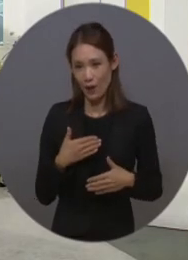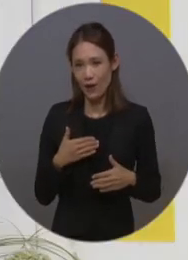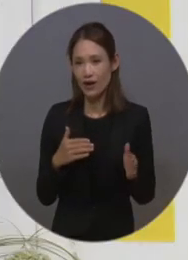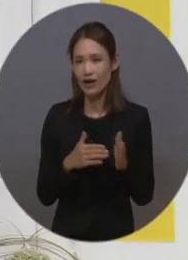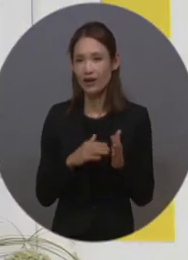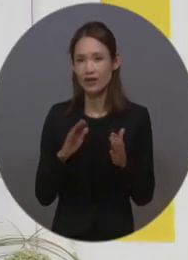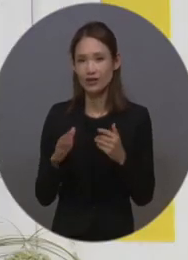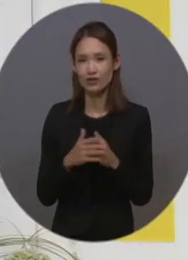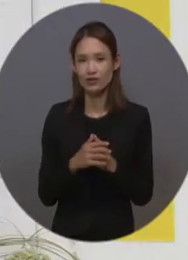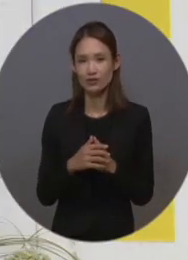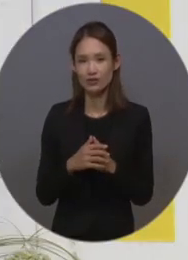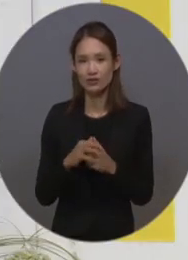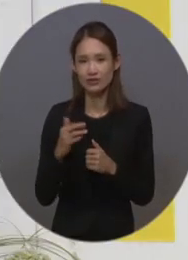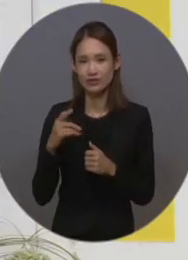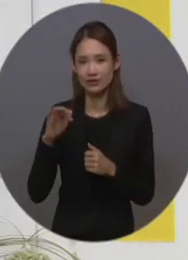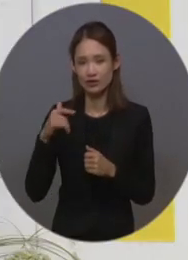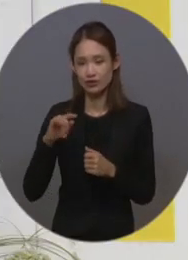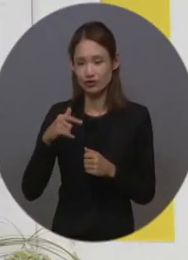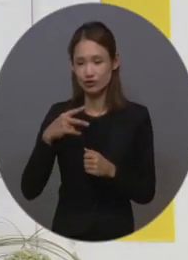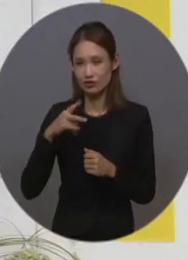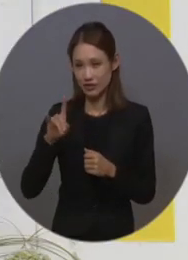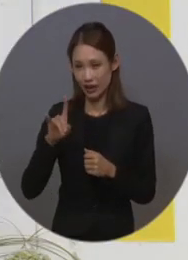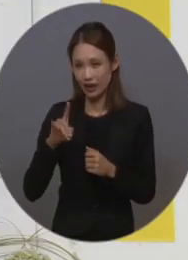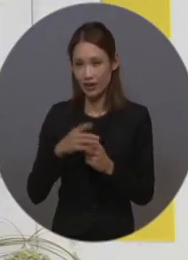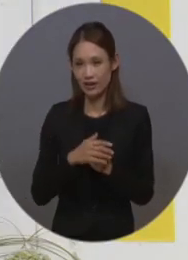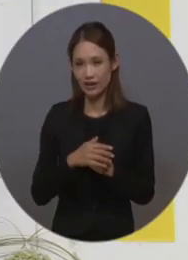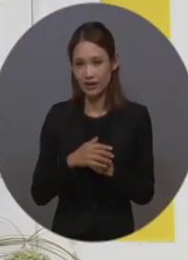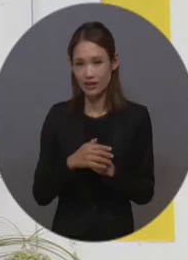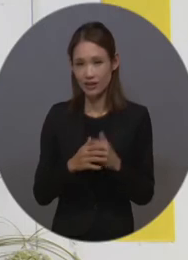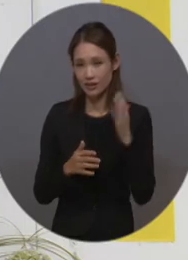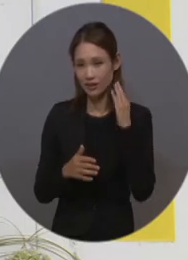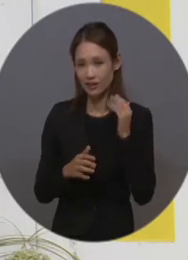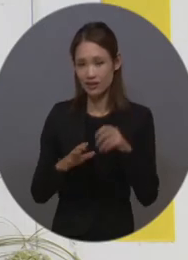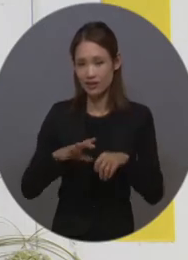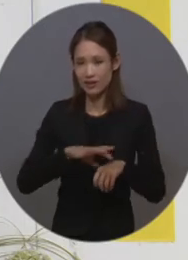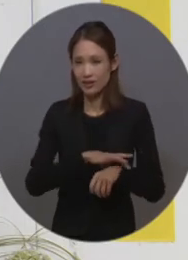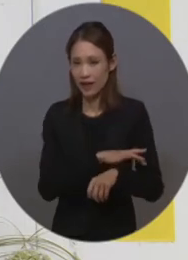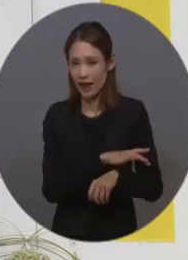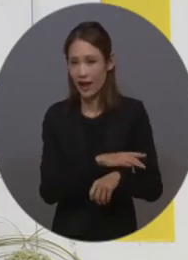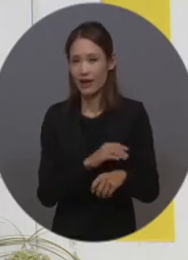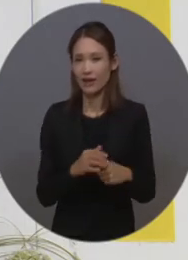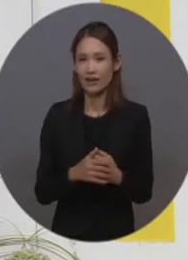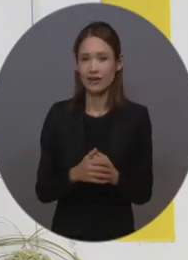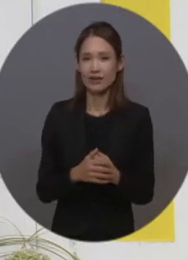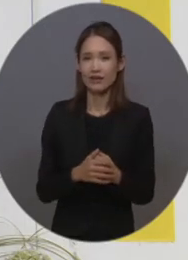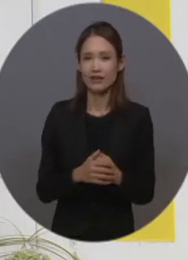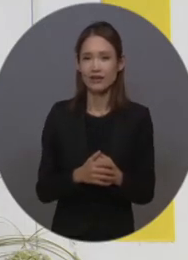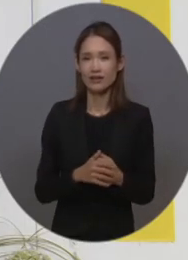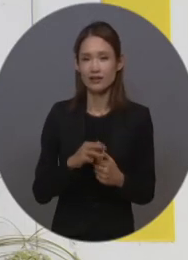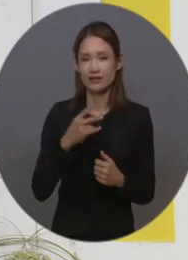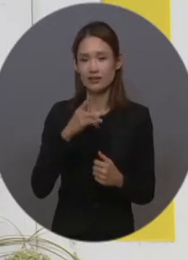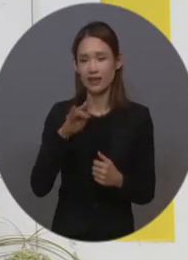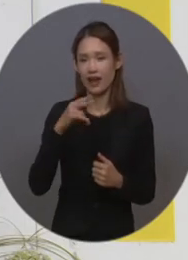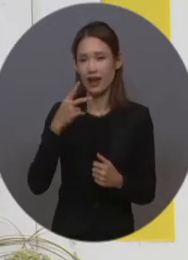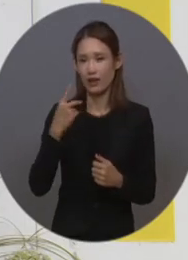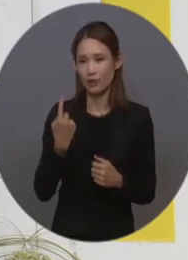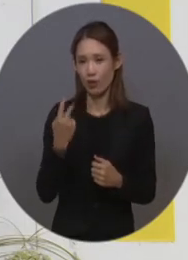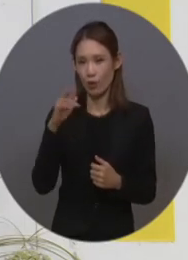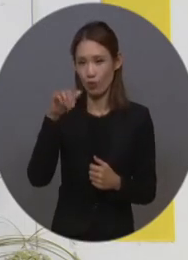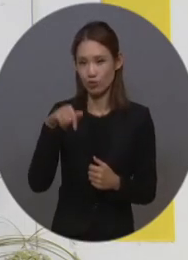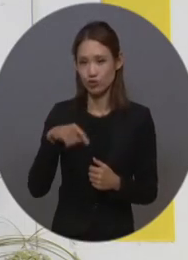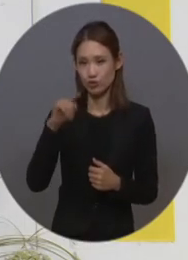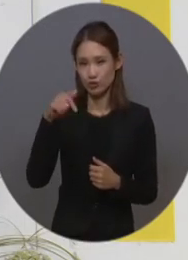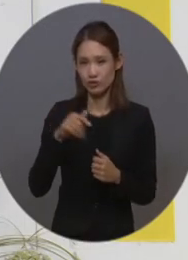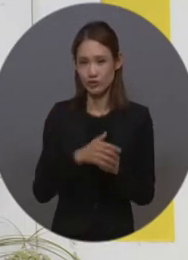상춘제라고 있습니다. 청와대 안에 네. 거기서 이제 대통령이 팔을 걷어붙이고 대도 무문제 한자를 쓰면서